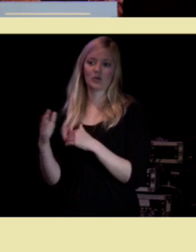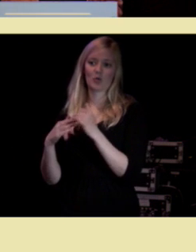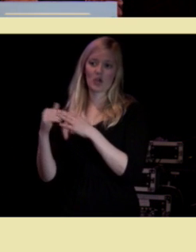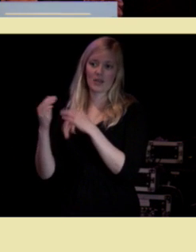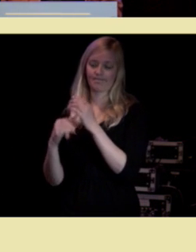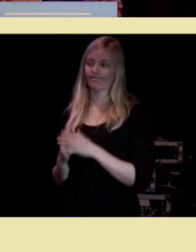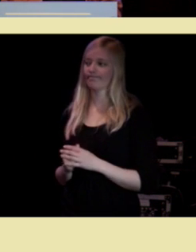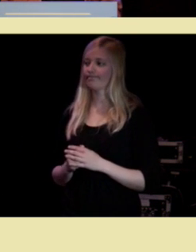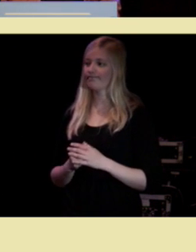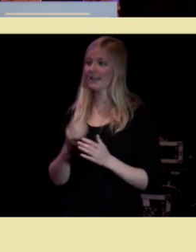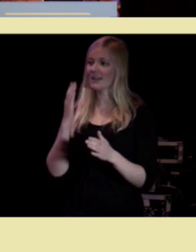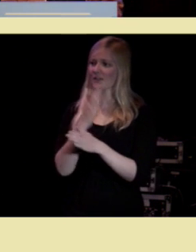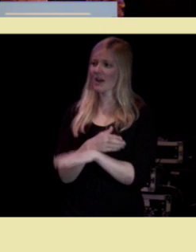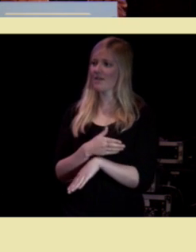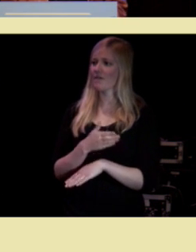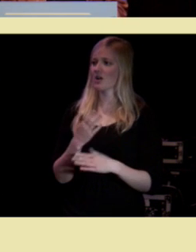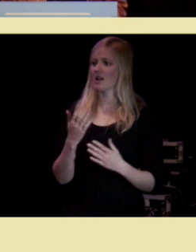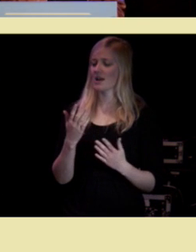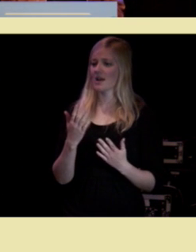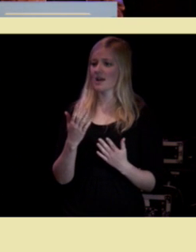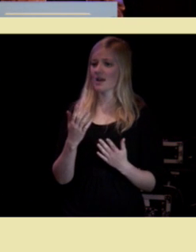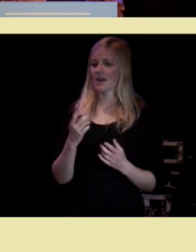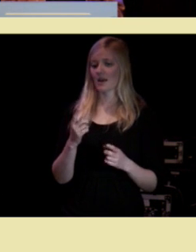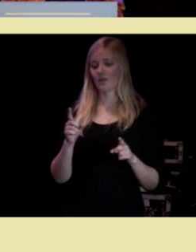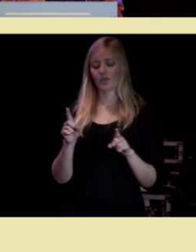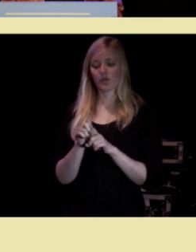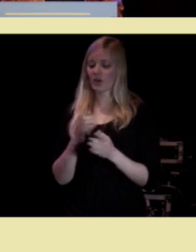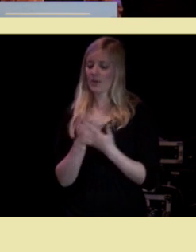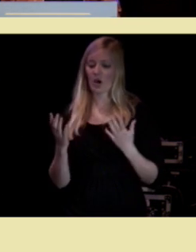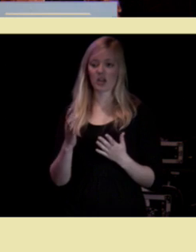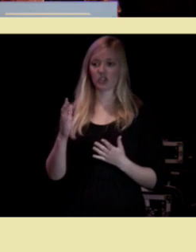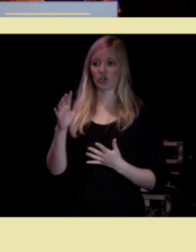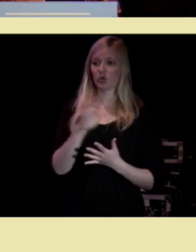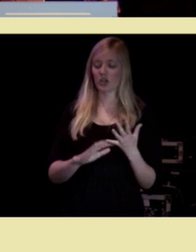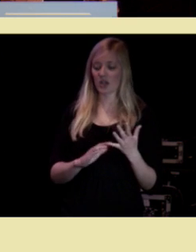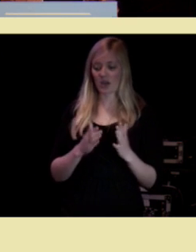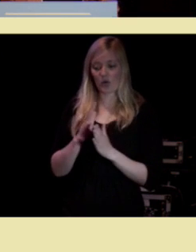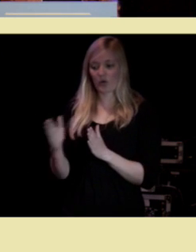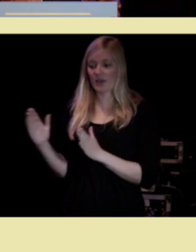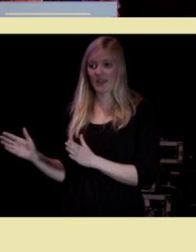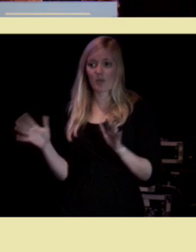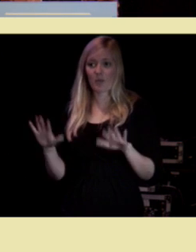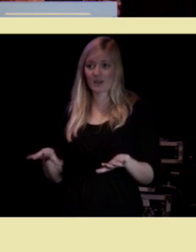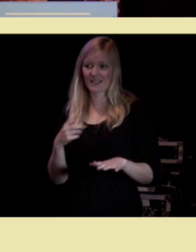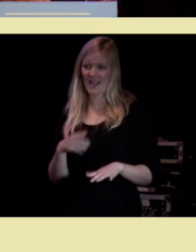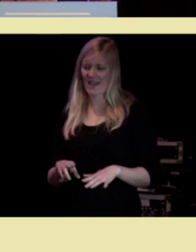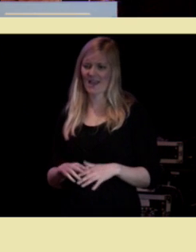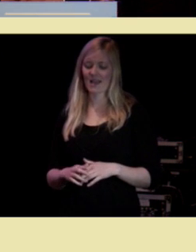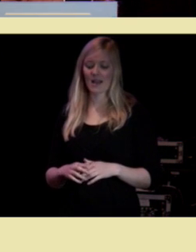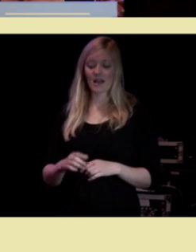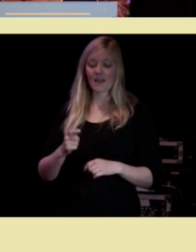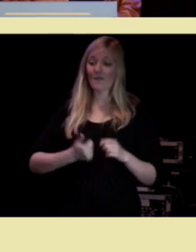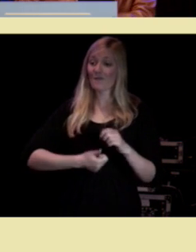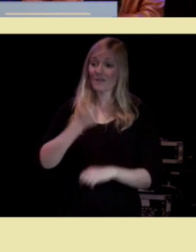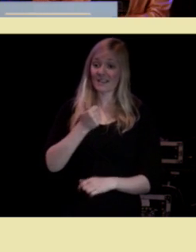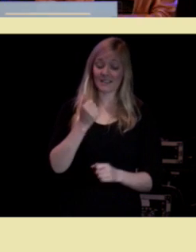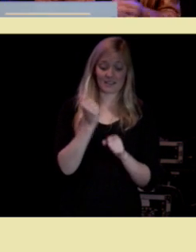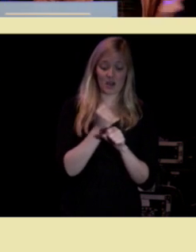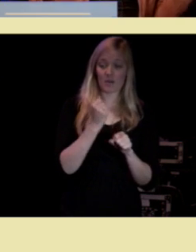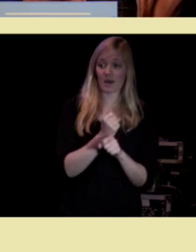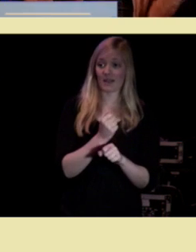Men tverrfaglighet, det handler ikke bare om å få strukturene og rutinene på plass. Det handler om det aller, aller viktigste